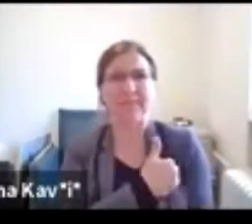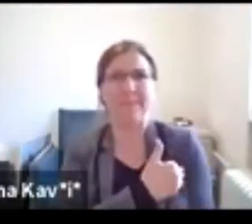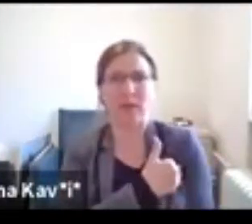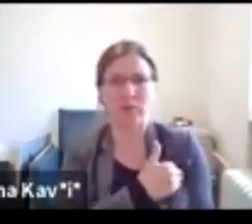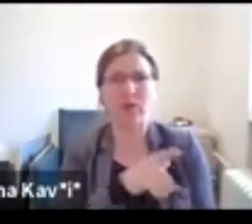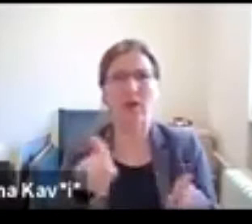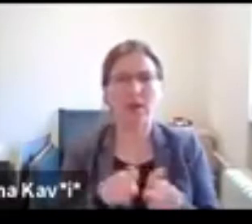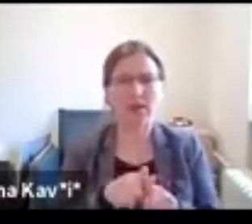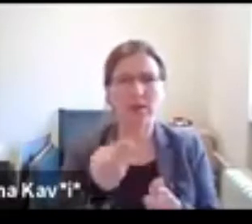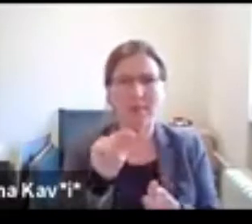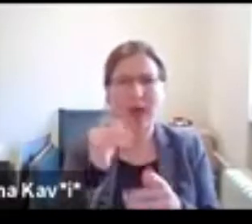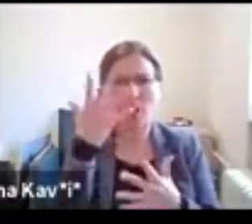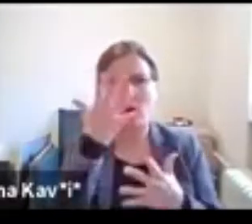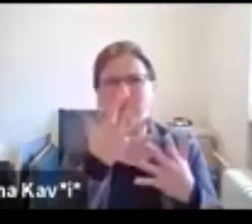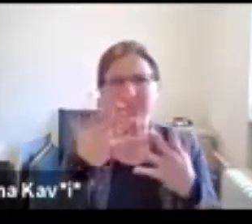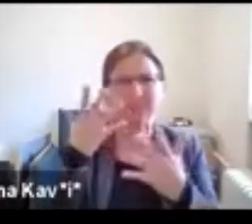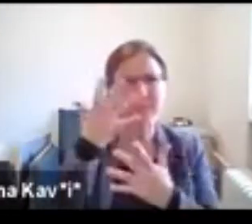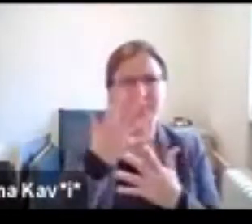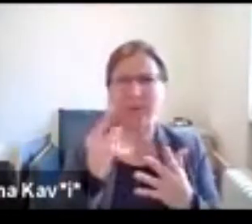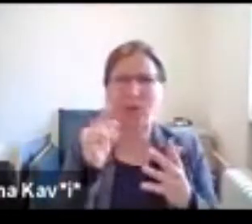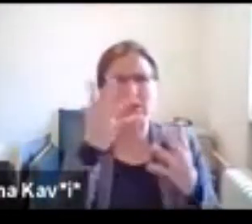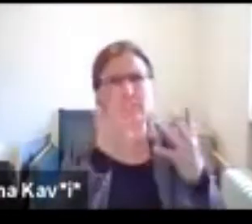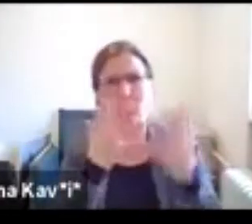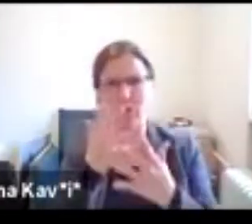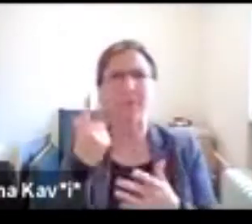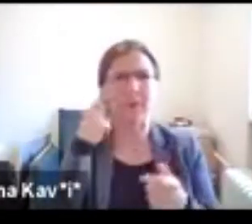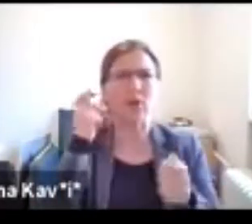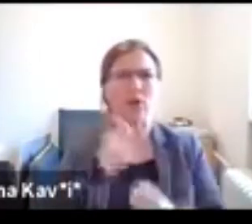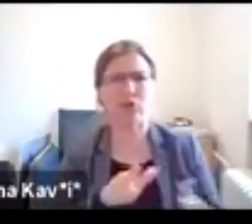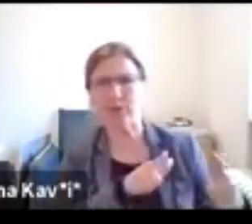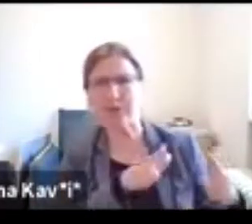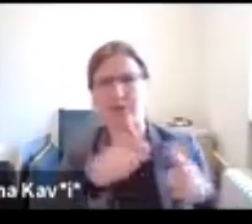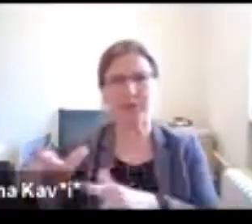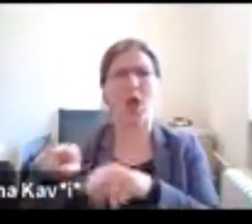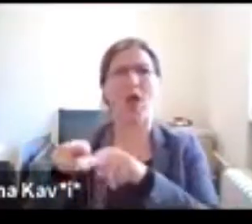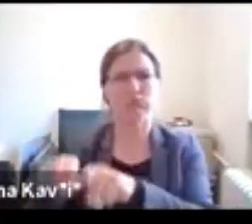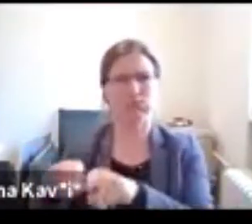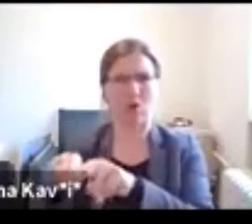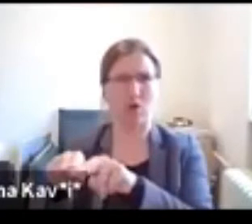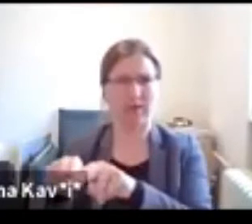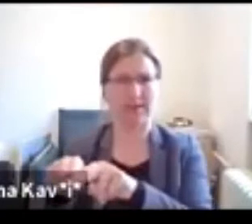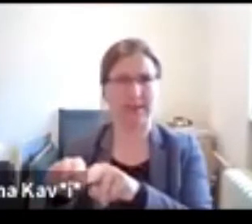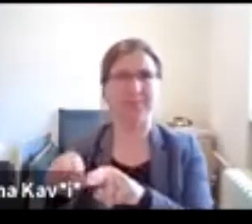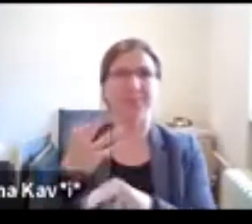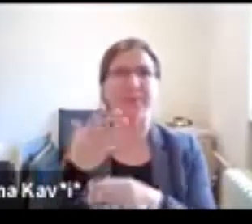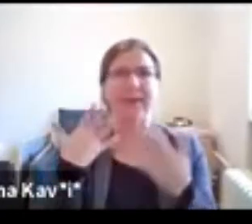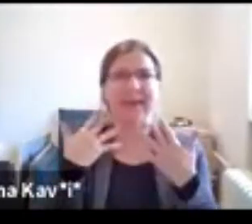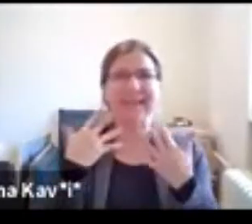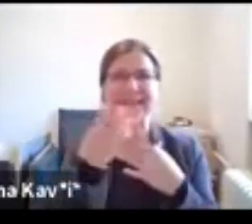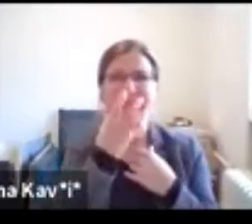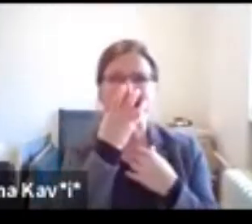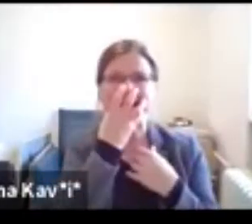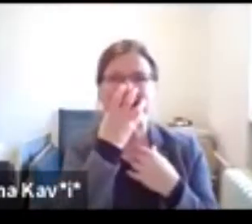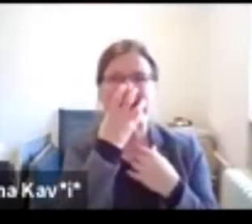u pojedinim trenucima govoriti, otišao sam u bolnicu. U bolnicu su me stavili na kisik, nije baš išlo nešto nabolje